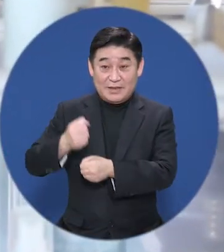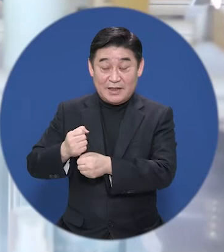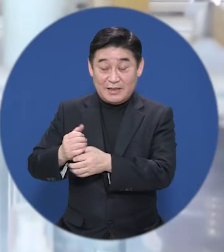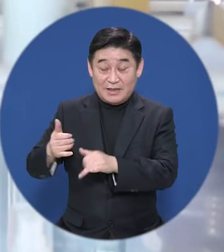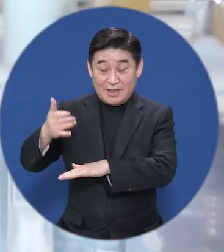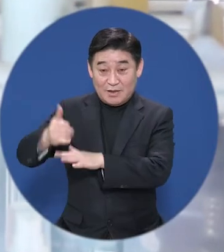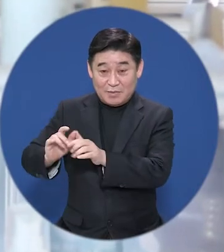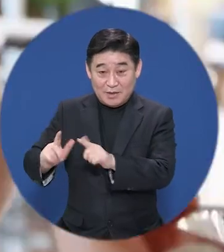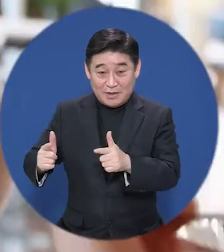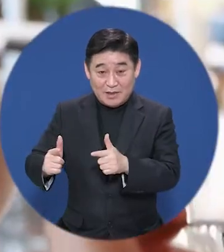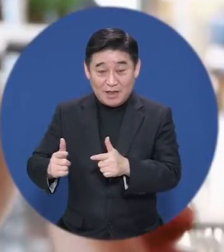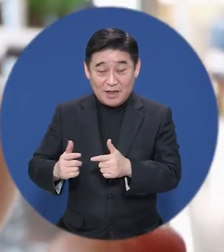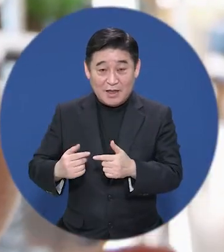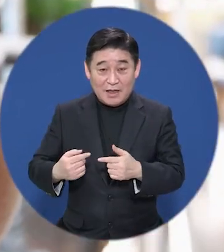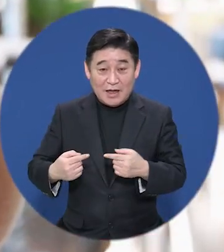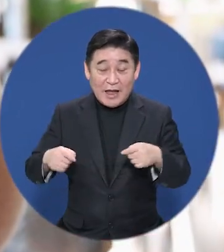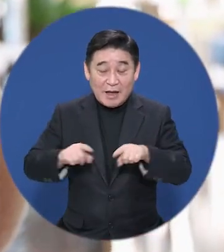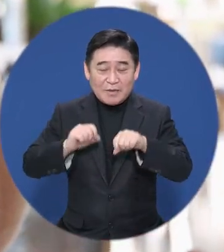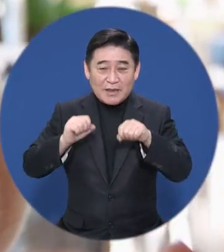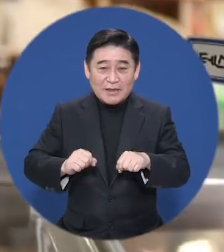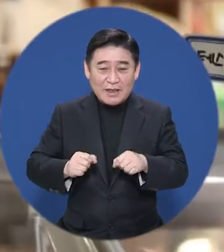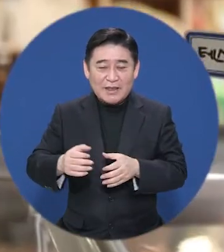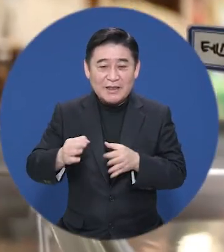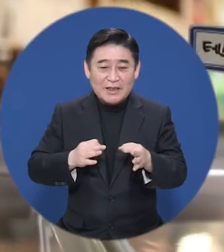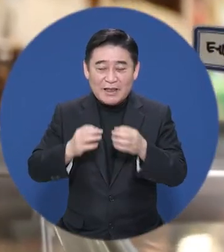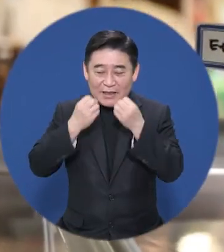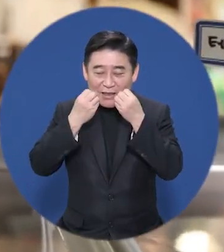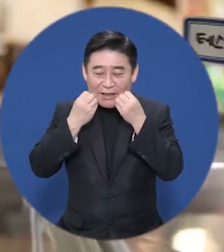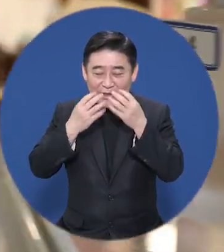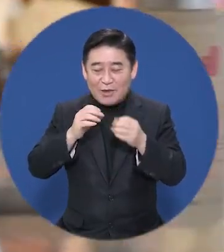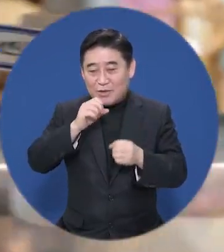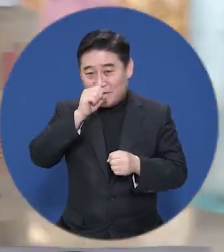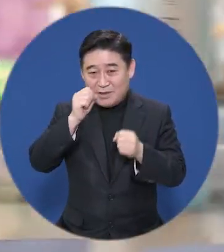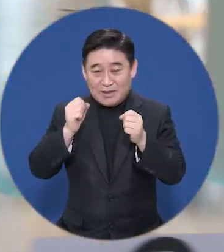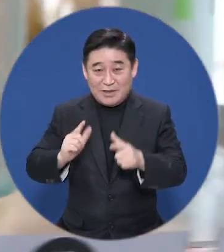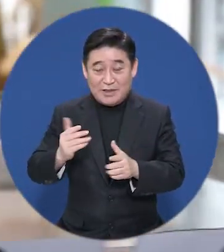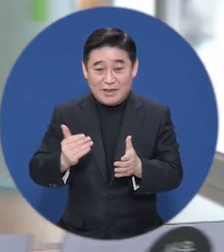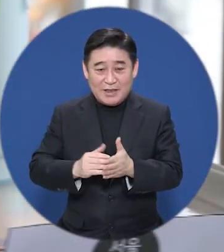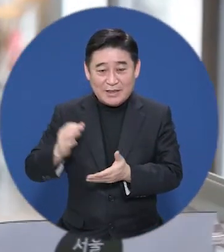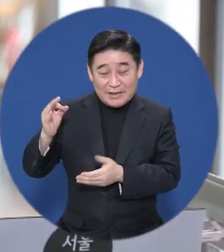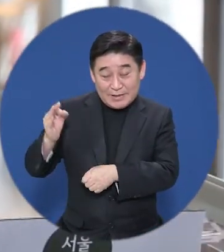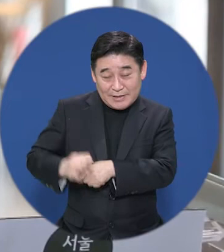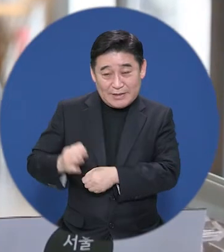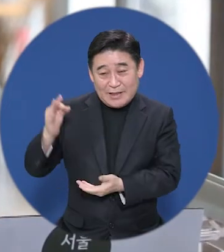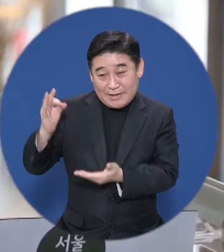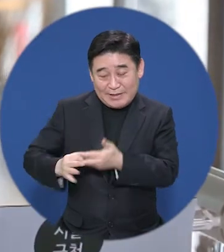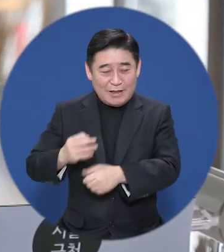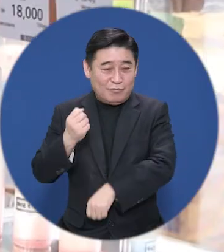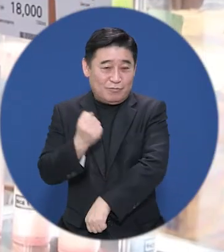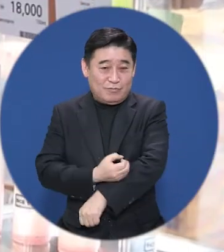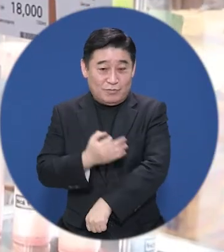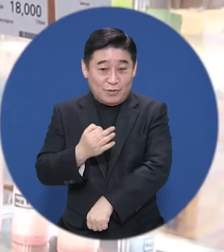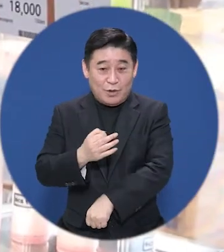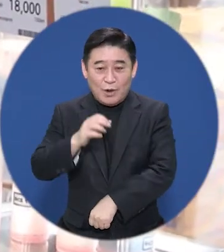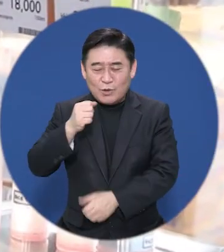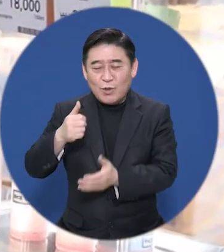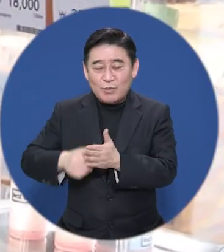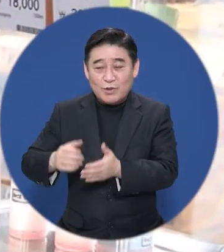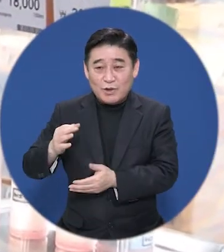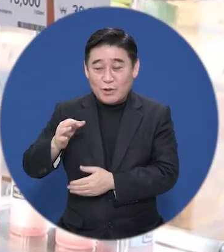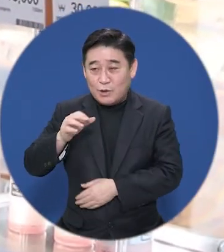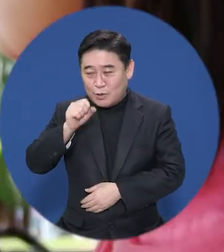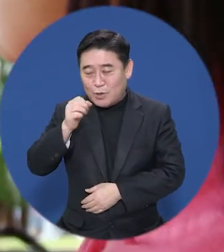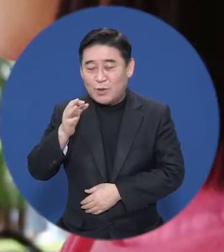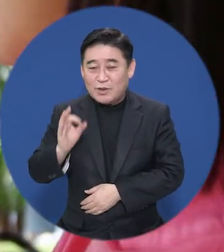생산자들에게도 상생상회는 새로운 기회가 되고 있었습니다. 저렴한 수수료로 좋은 물건을 제값에,